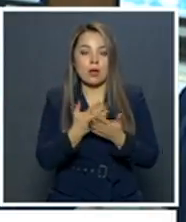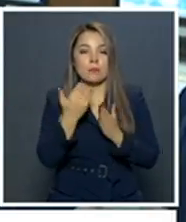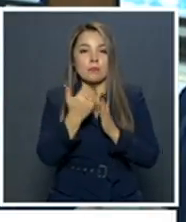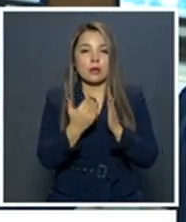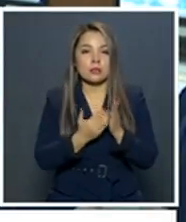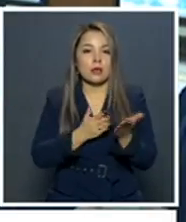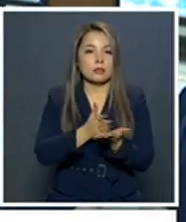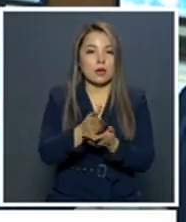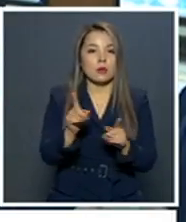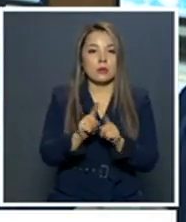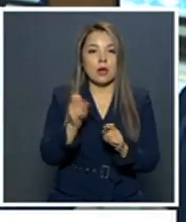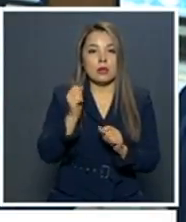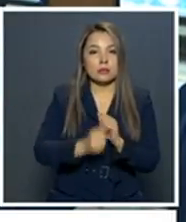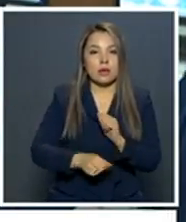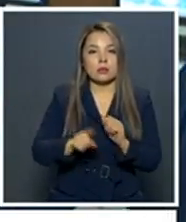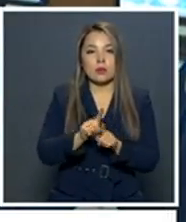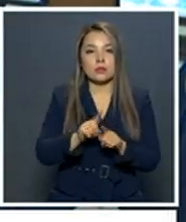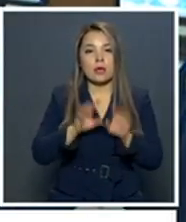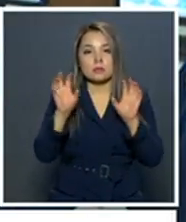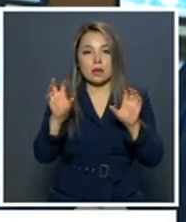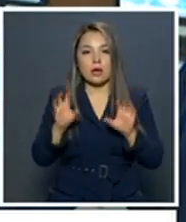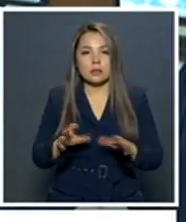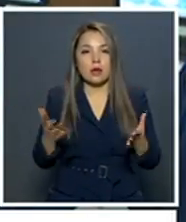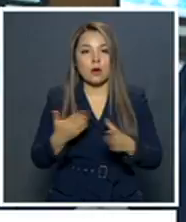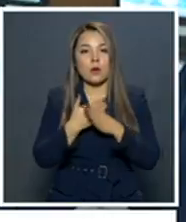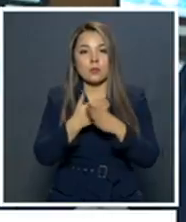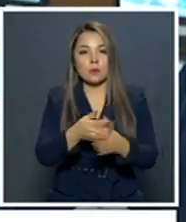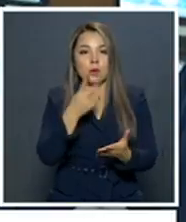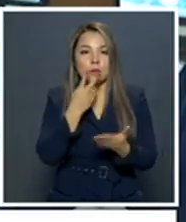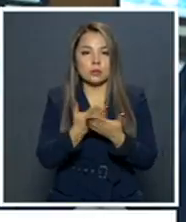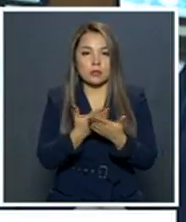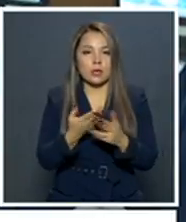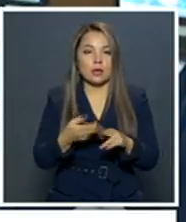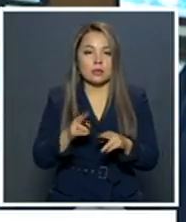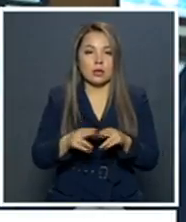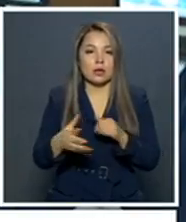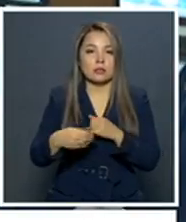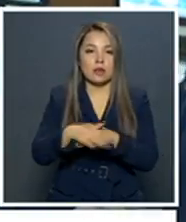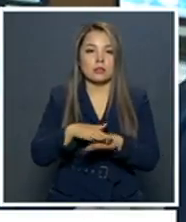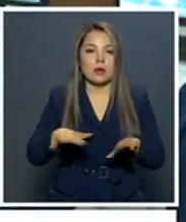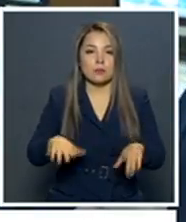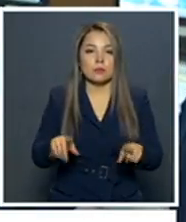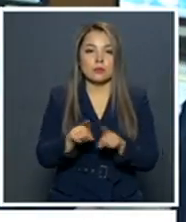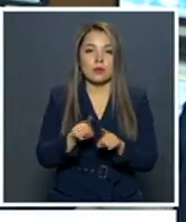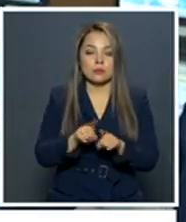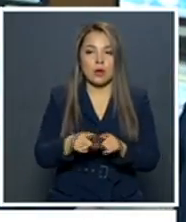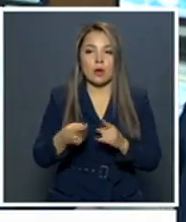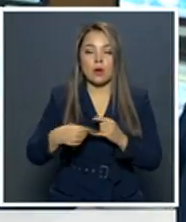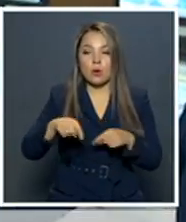бағдарлап, әр жағынан, заңдық жағынан қандай көмек керек, жергілікті